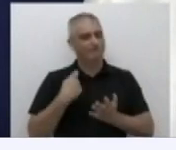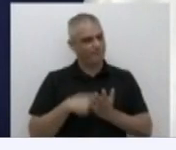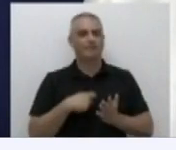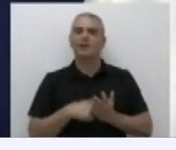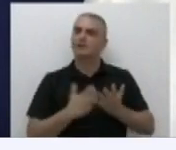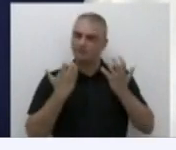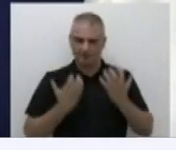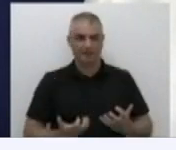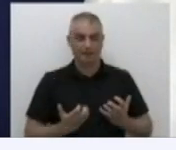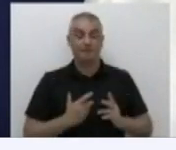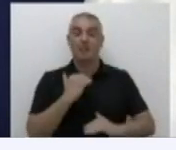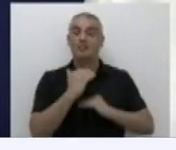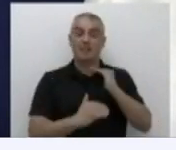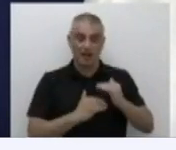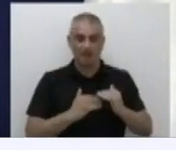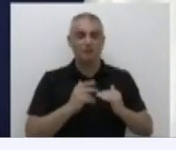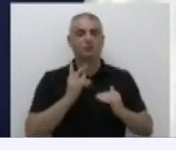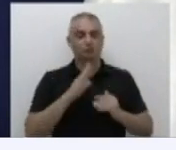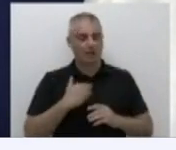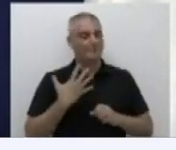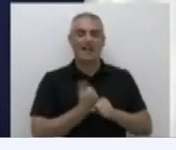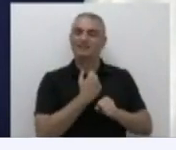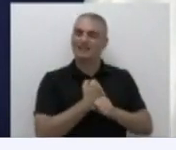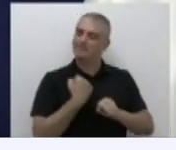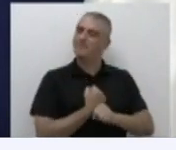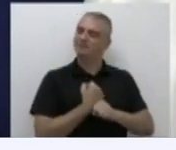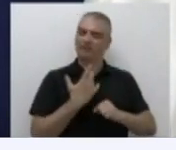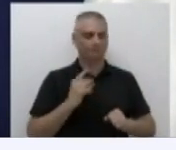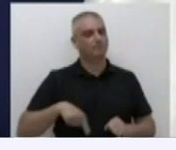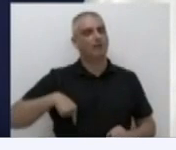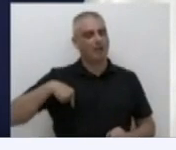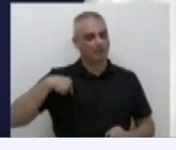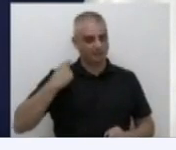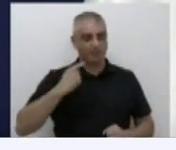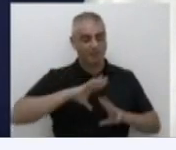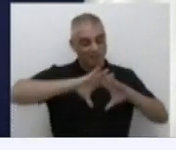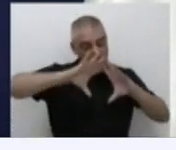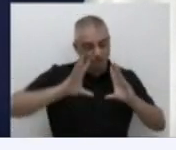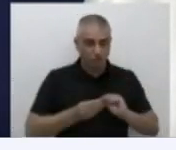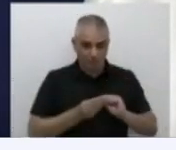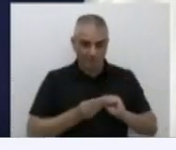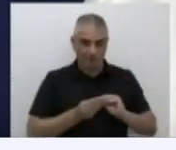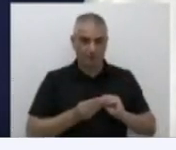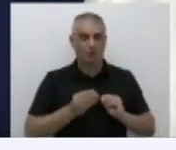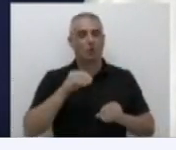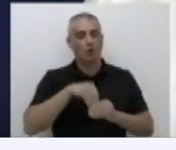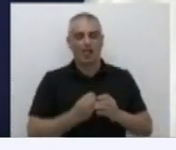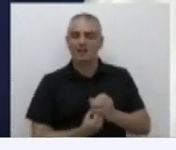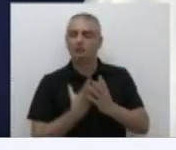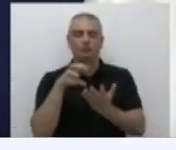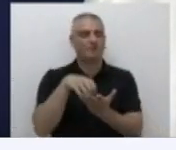المراحل تنطوي على صعوبات وأثمان، وإنجازاته ستستغرق وقت، و